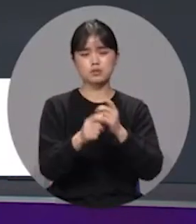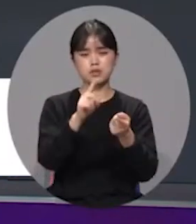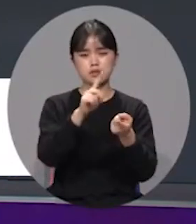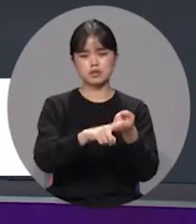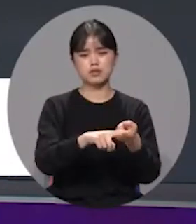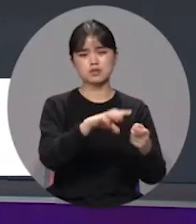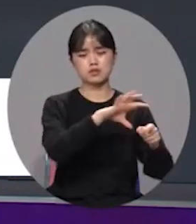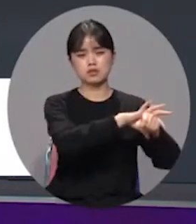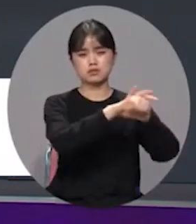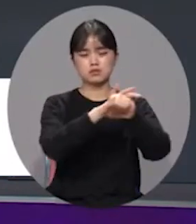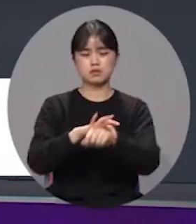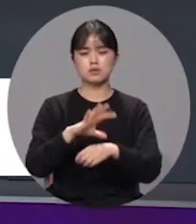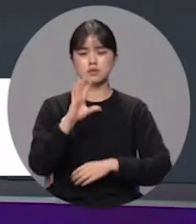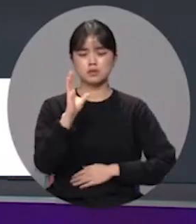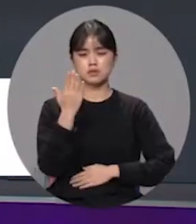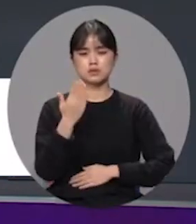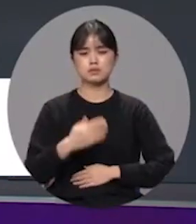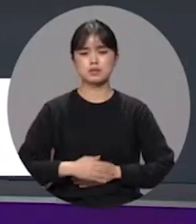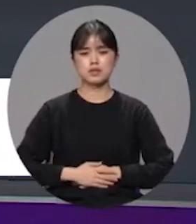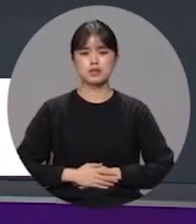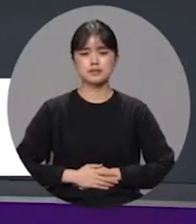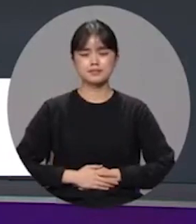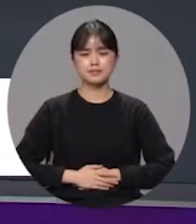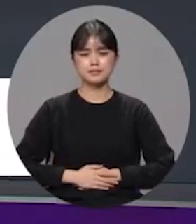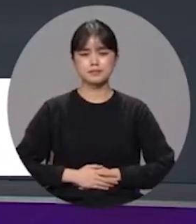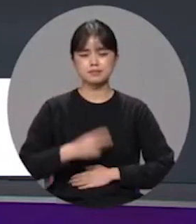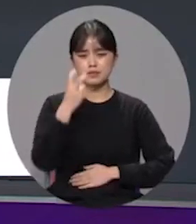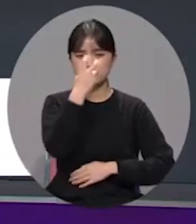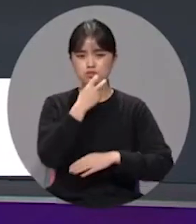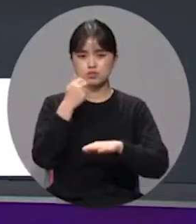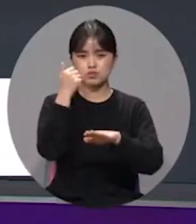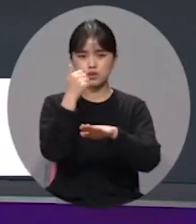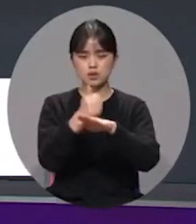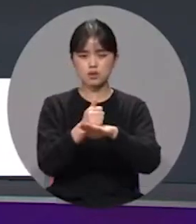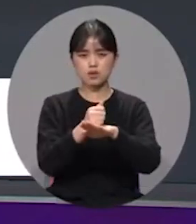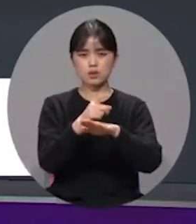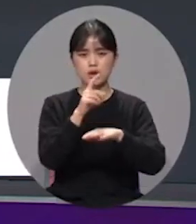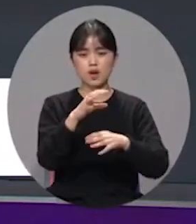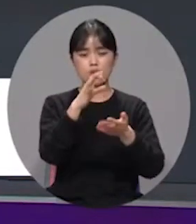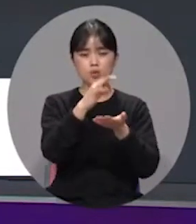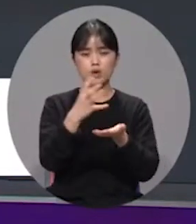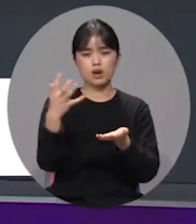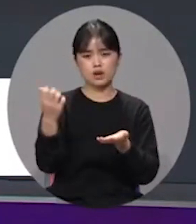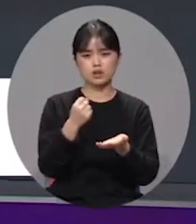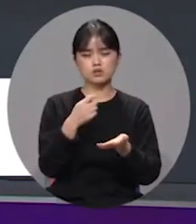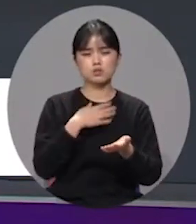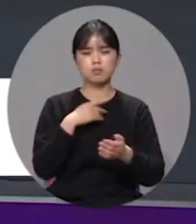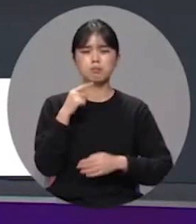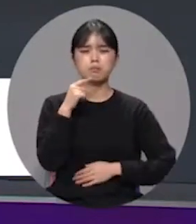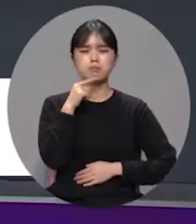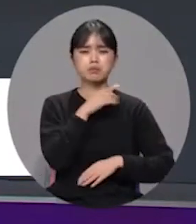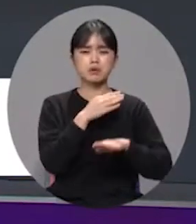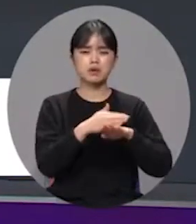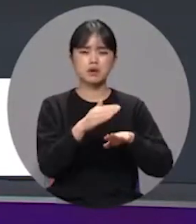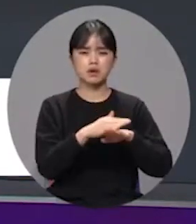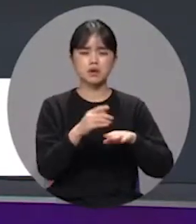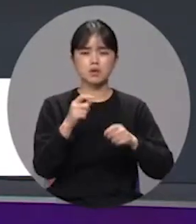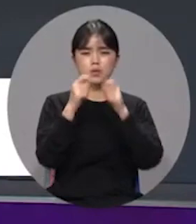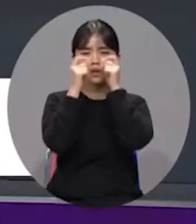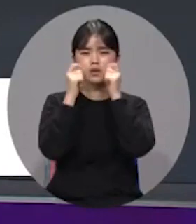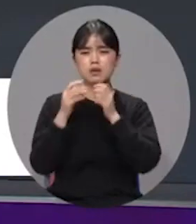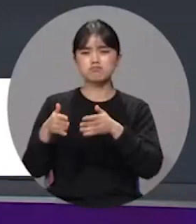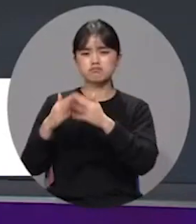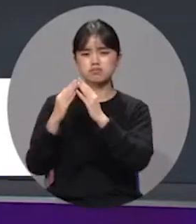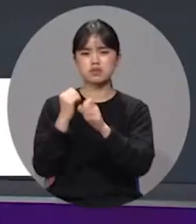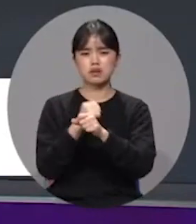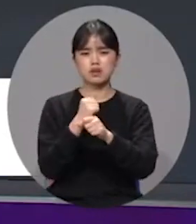대해 구속영장이 청구됐습니다. 수사 결과 분양 대금으로 과거 채무를 갚고 사옥을 신축하는